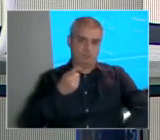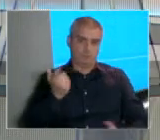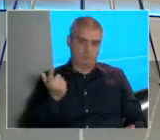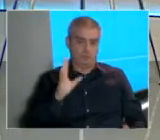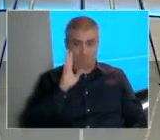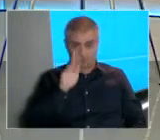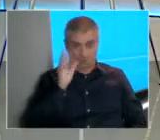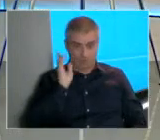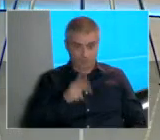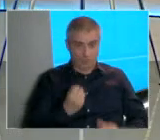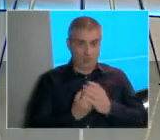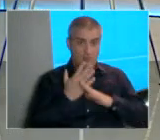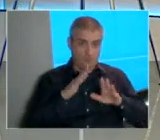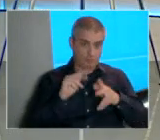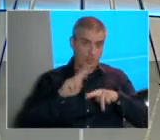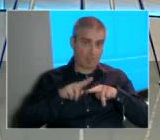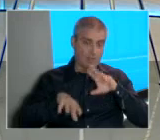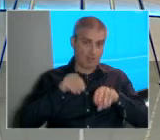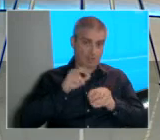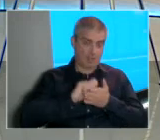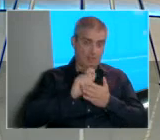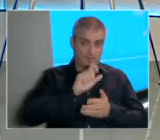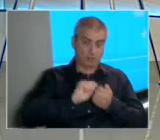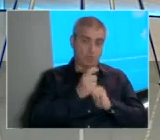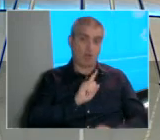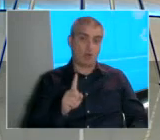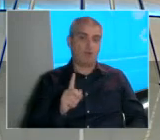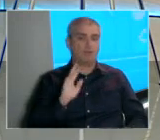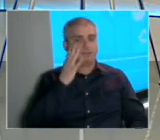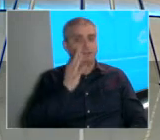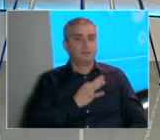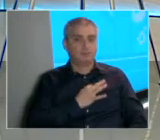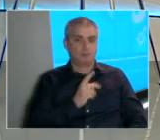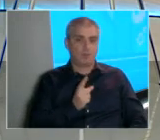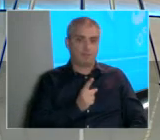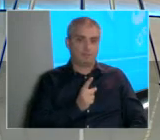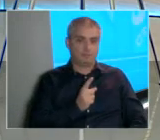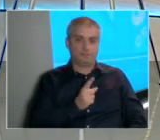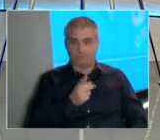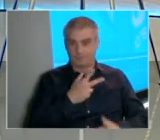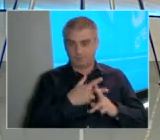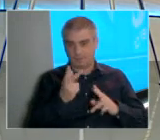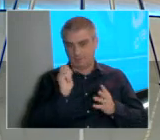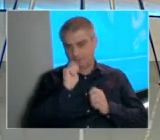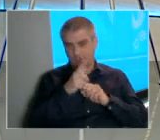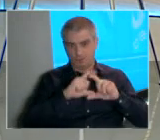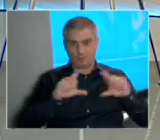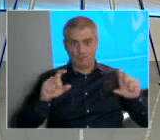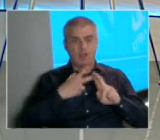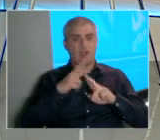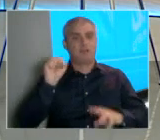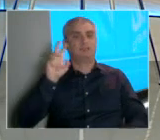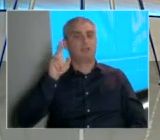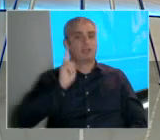על האם נתניהו רשאי להרכיב ממשלה אחרי בחירות עם כתבי אישום או לא. אבל שימו לב לדבר המעניין הזה, זו כמובן מודעה בתשלום, רק